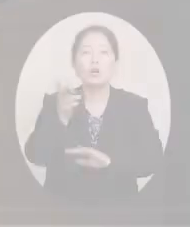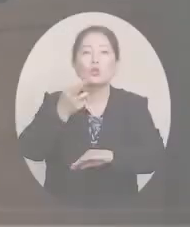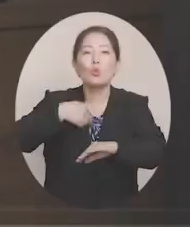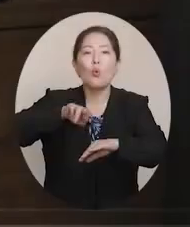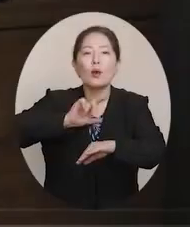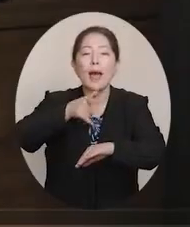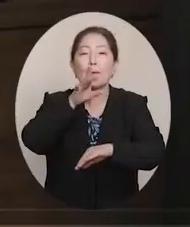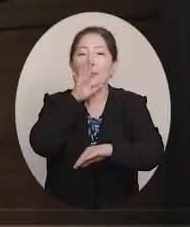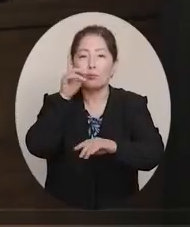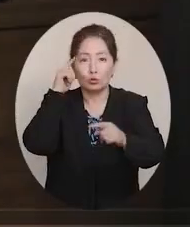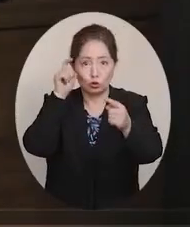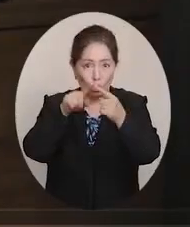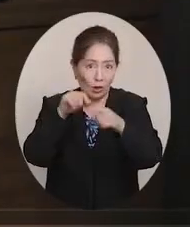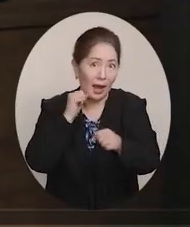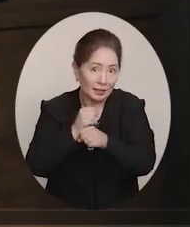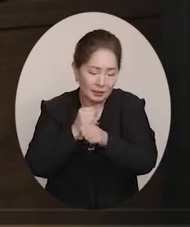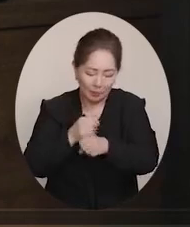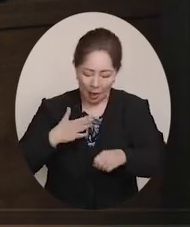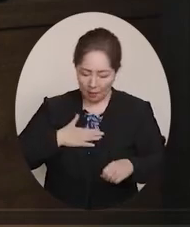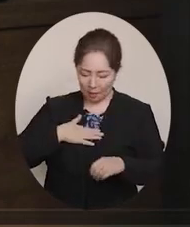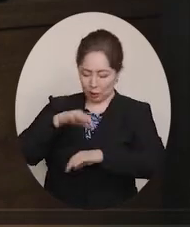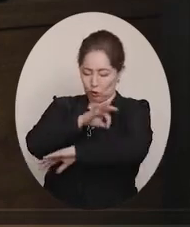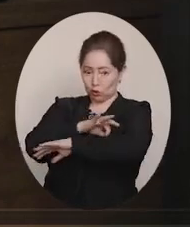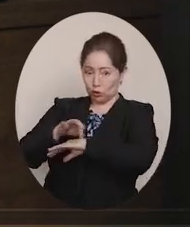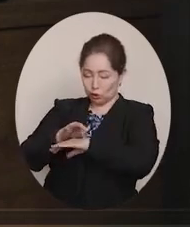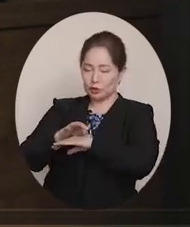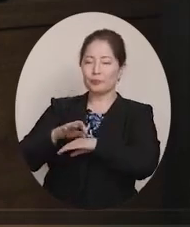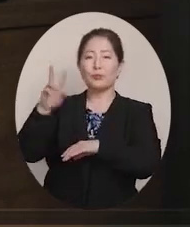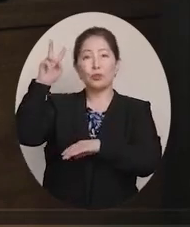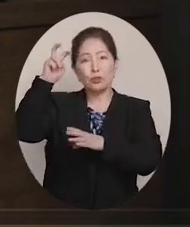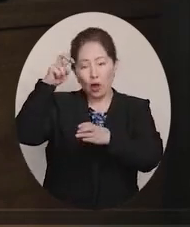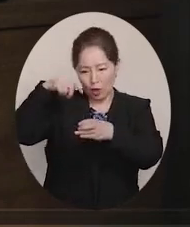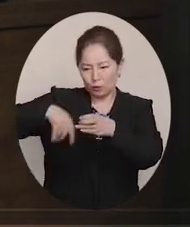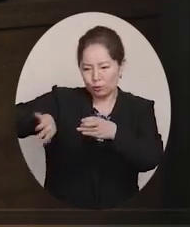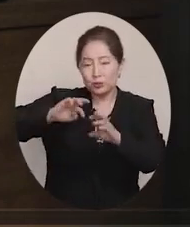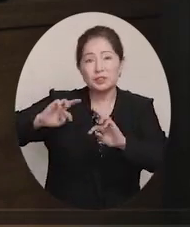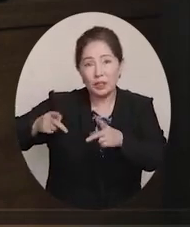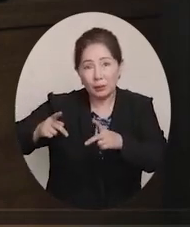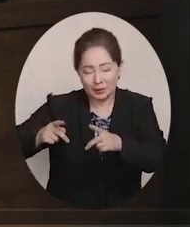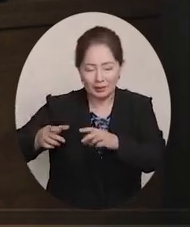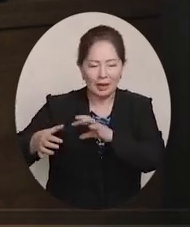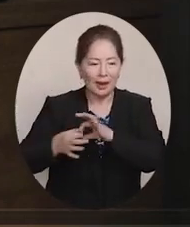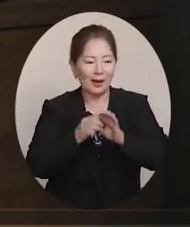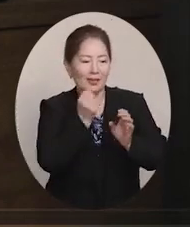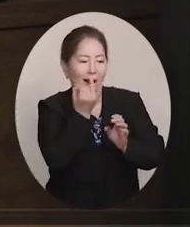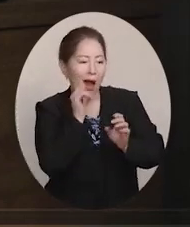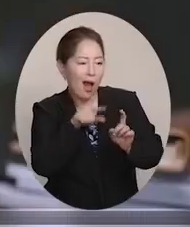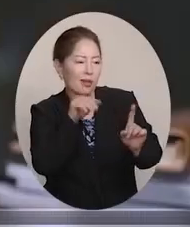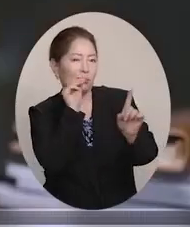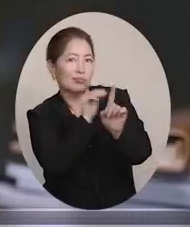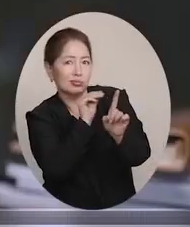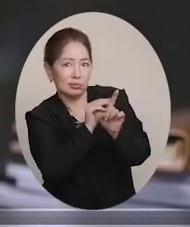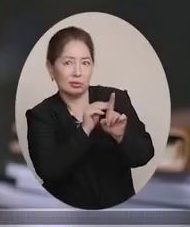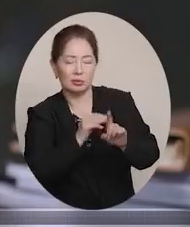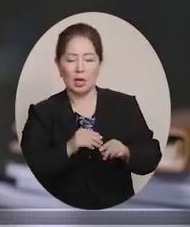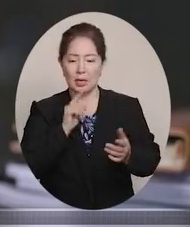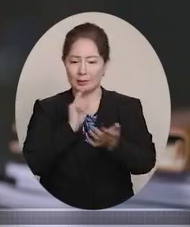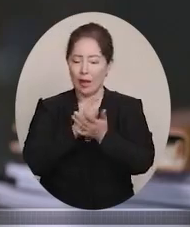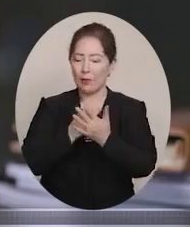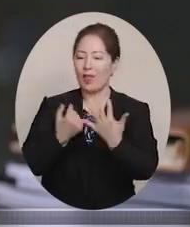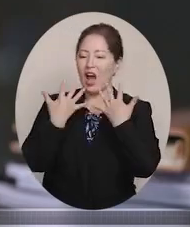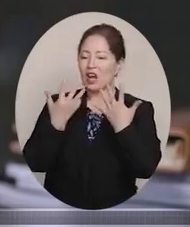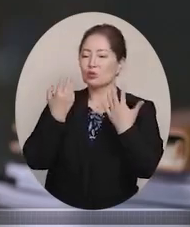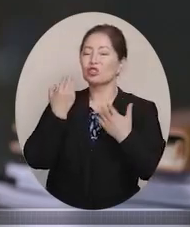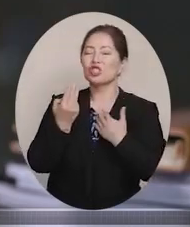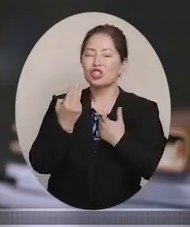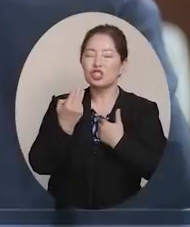хувьд. За бид хэд энэ төслийнхөө зөвхөн одоо энэ ариун цэврийн байгууламжийг шийдэж өгөхөөс гадна айлдаа бас нэг шаардлага тавьж байгаа. 10 ширхэг шилмүүст